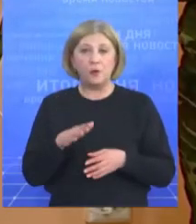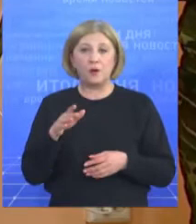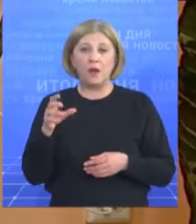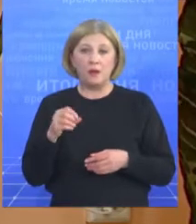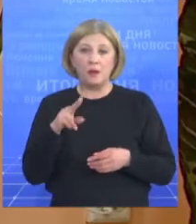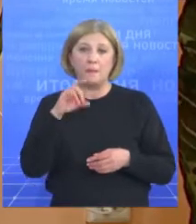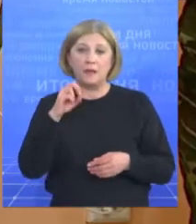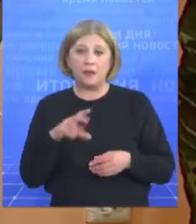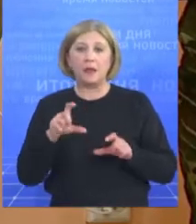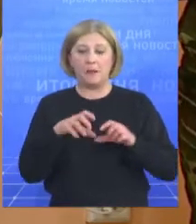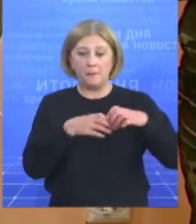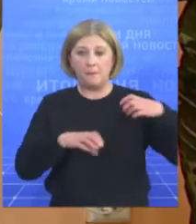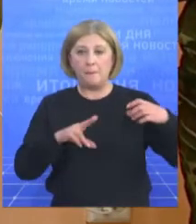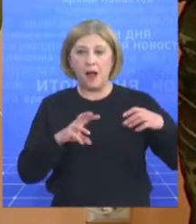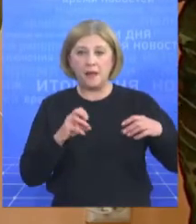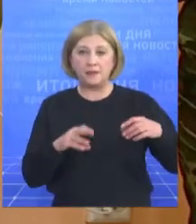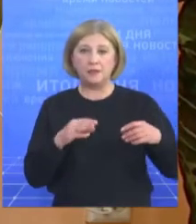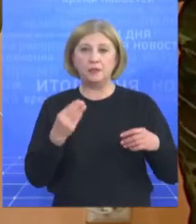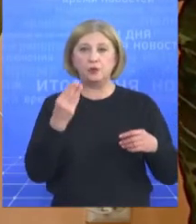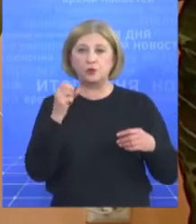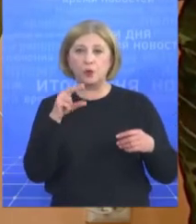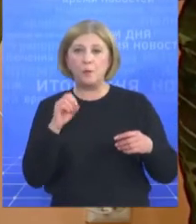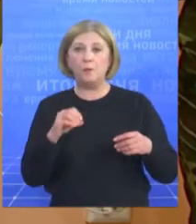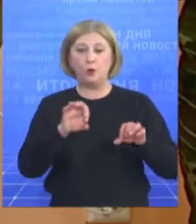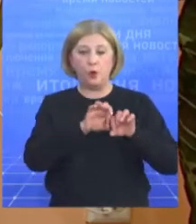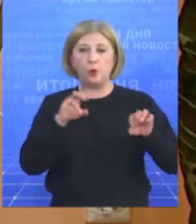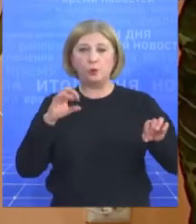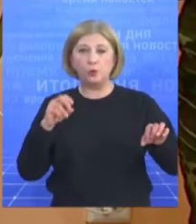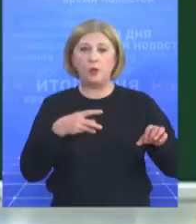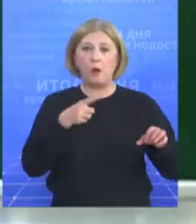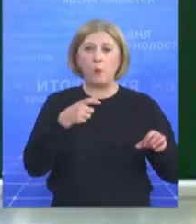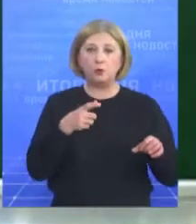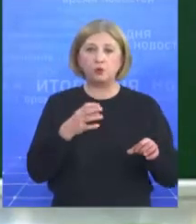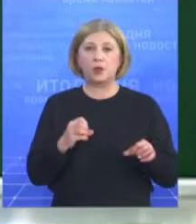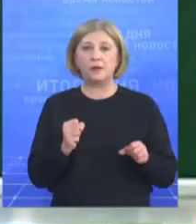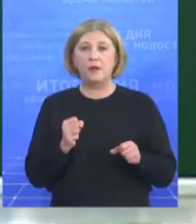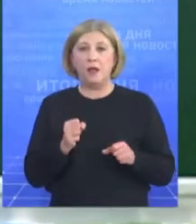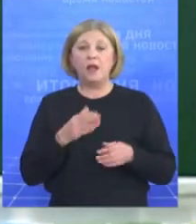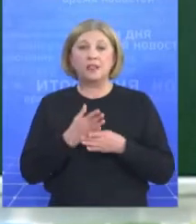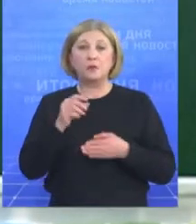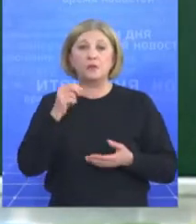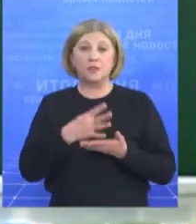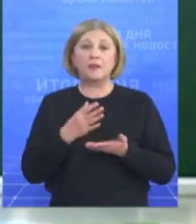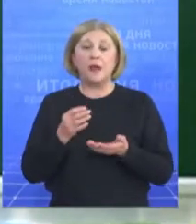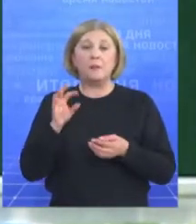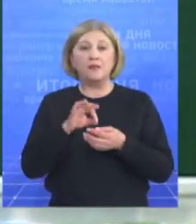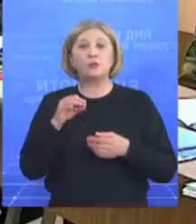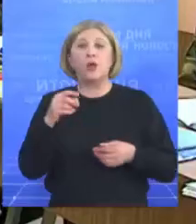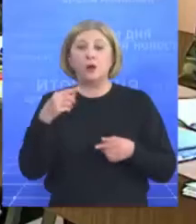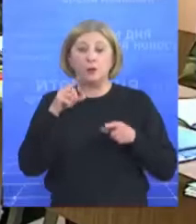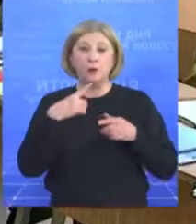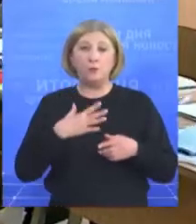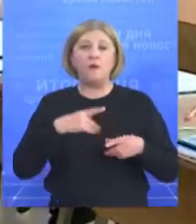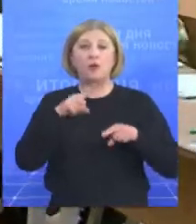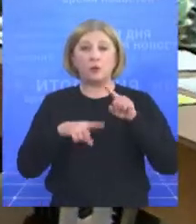устройство, приклад, магазин. Шомбол, дуло, мушка. Сотрудники центра уверяют, занятия прививают любовь к